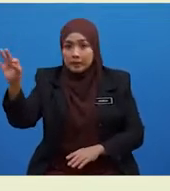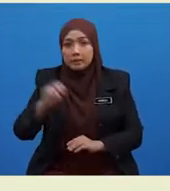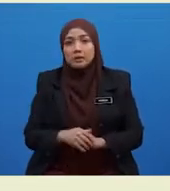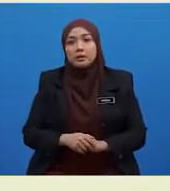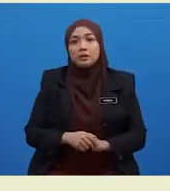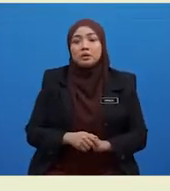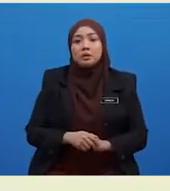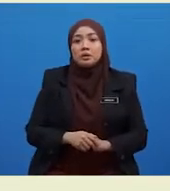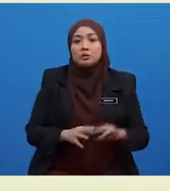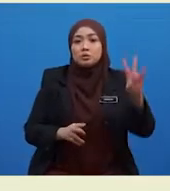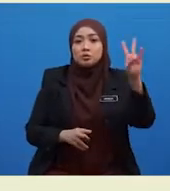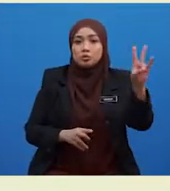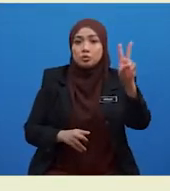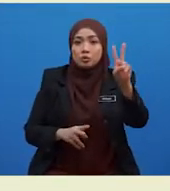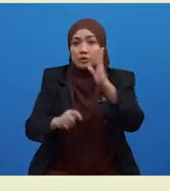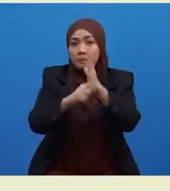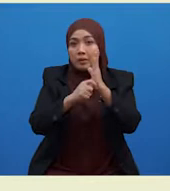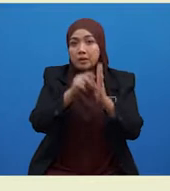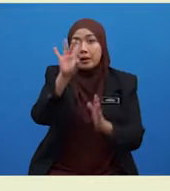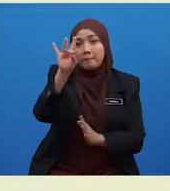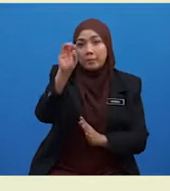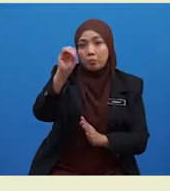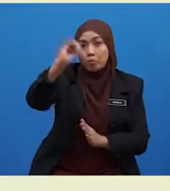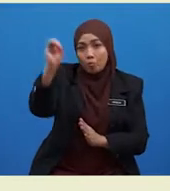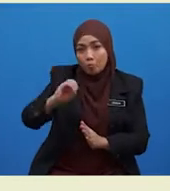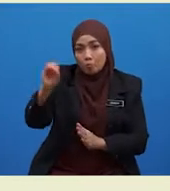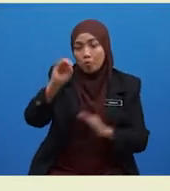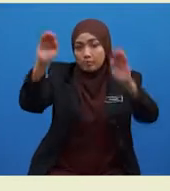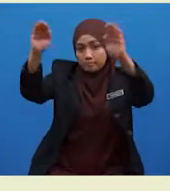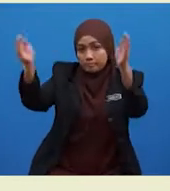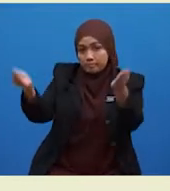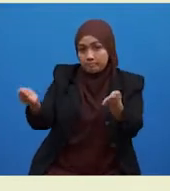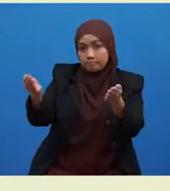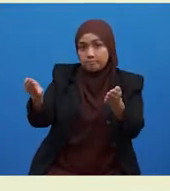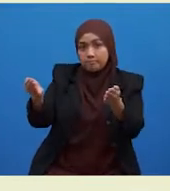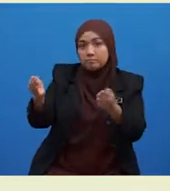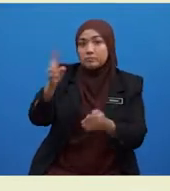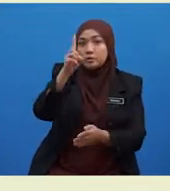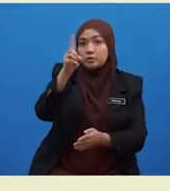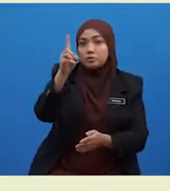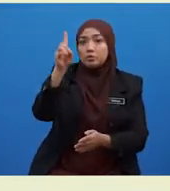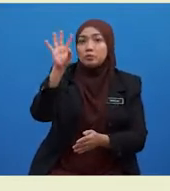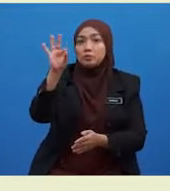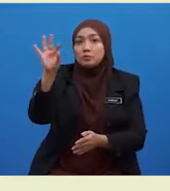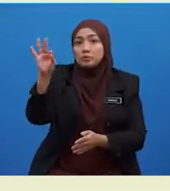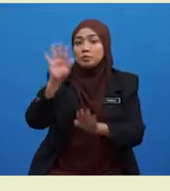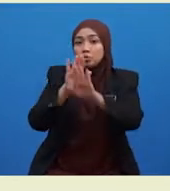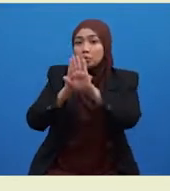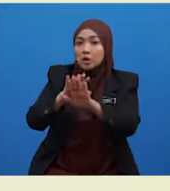dengan 72 tambah 80% darab dalam kurungan